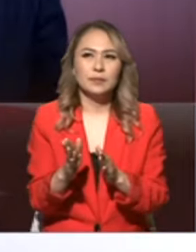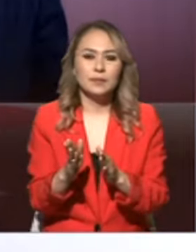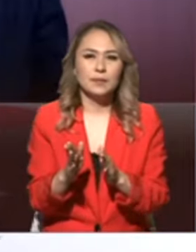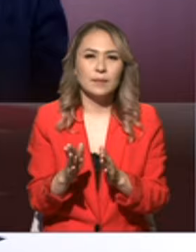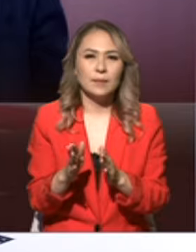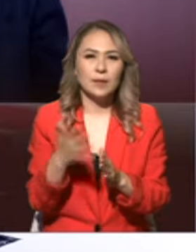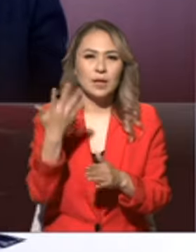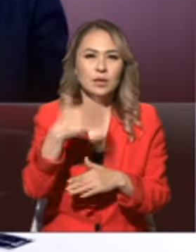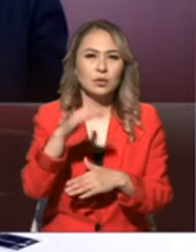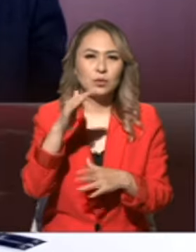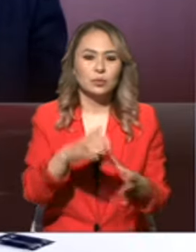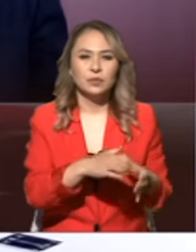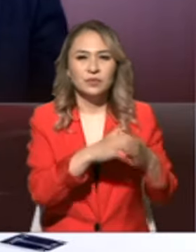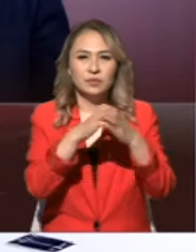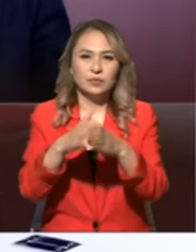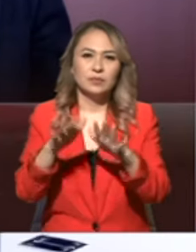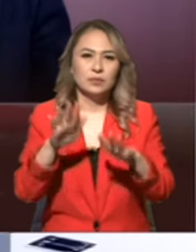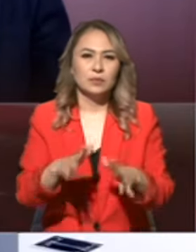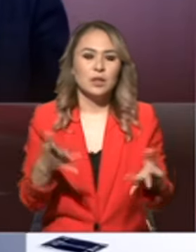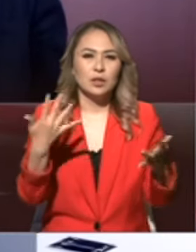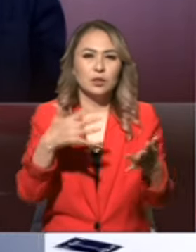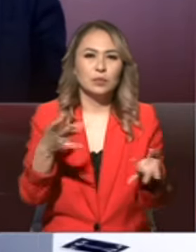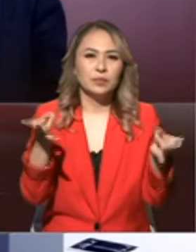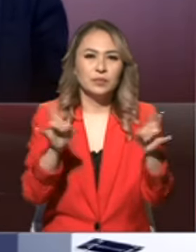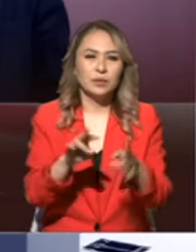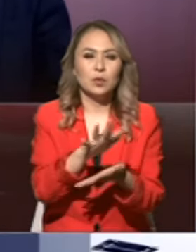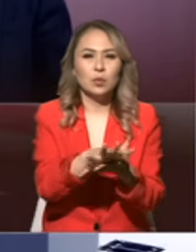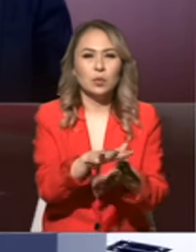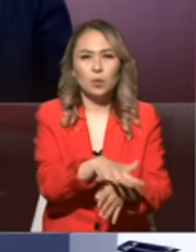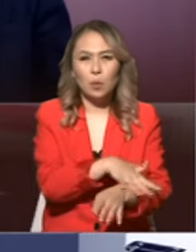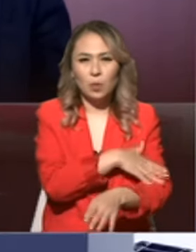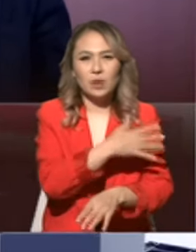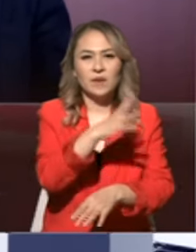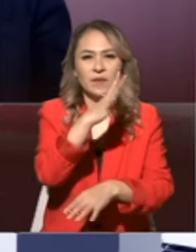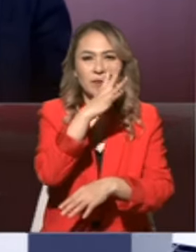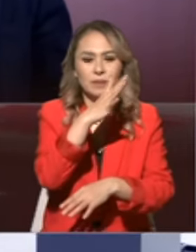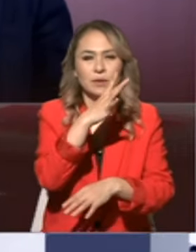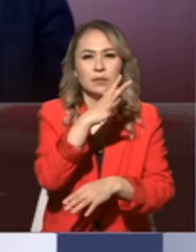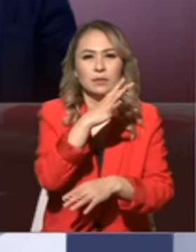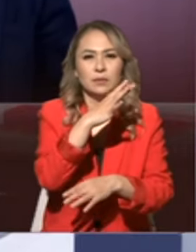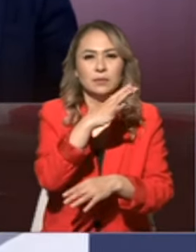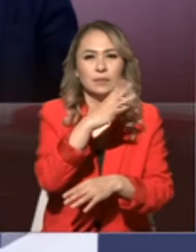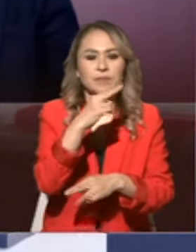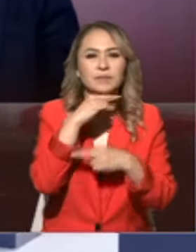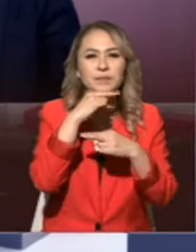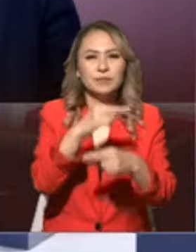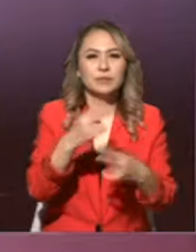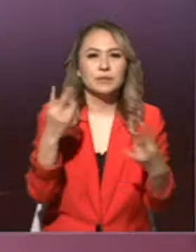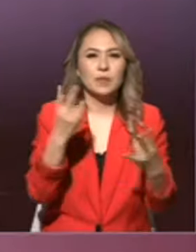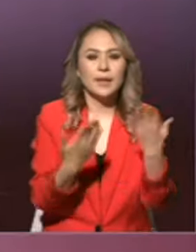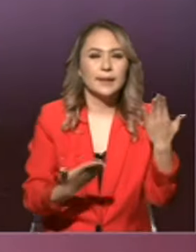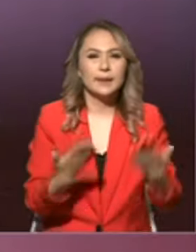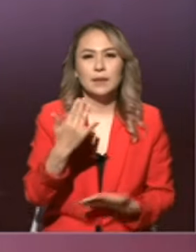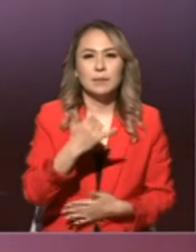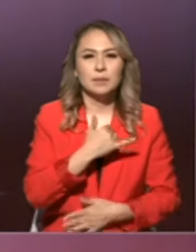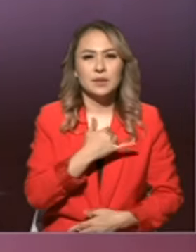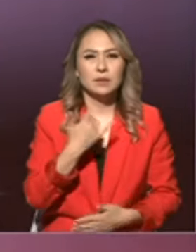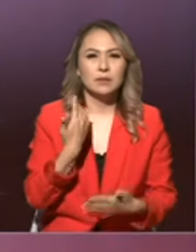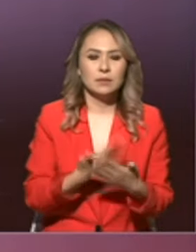апарған 50 мың адамымыз сол жерде 50 мың болып қалып қалу үшін ұзақ мерзімді деген нәрсеге астын сызып тұрып мән беру керекпіз. Ал егер біз тек